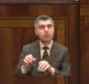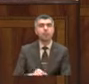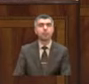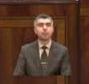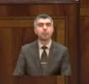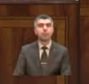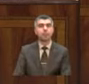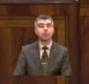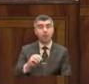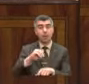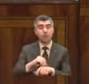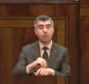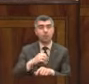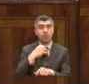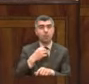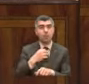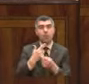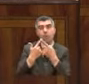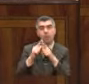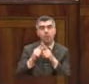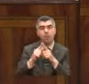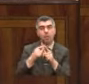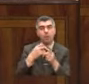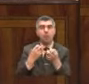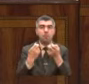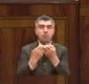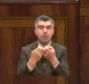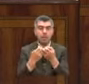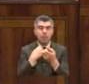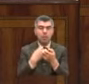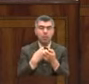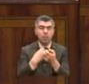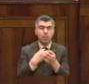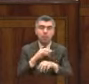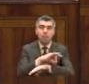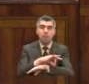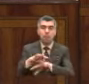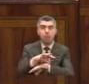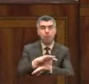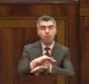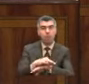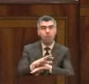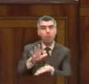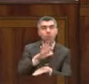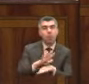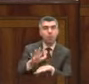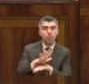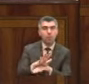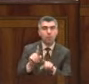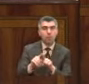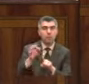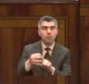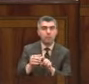ايضا المخطط الذي اعلن عنه كم من مره هي مثاليه الاداره، لابد للاداره ان تعطي النموذج فيما يتعلق بالتنميه